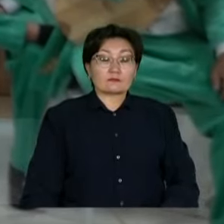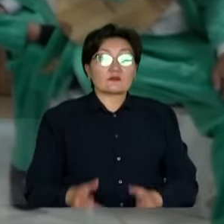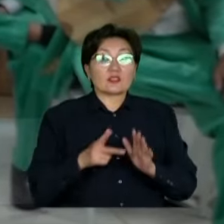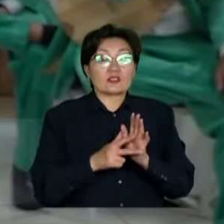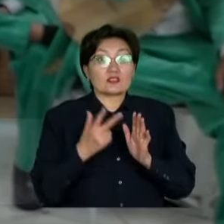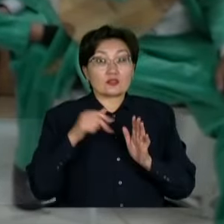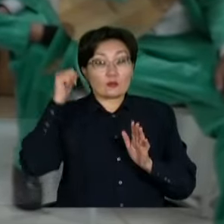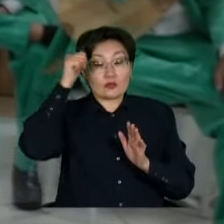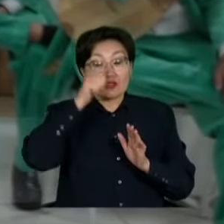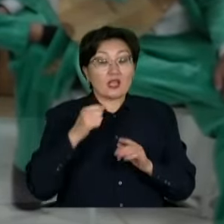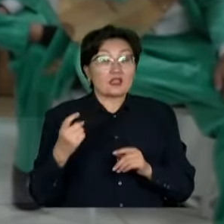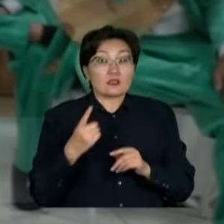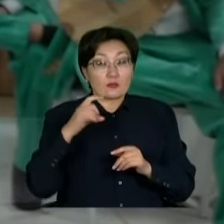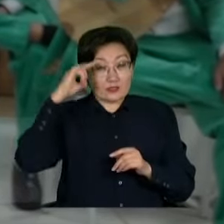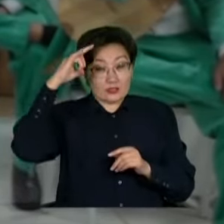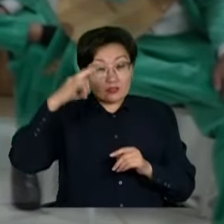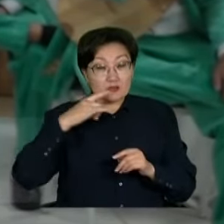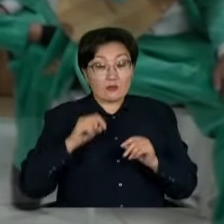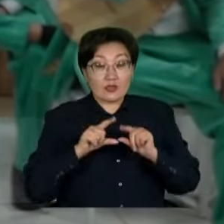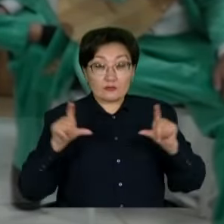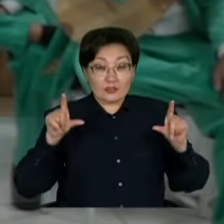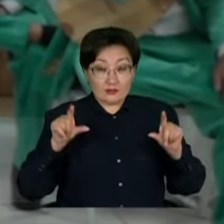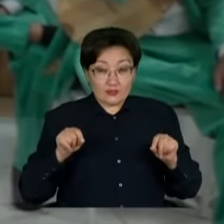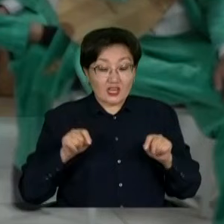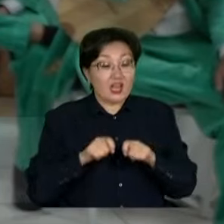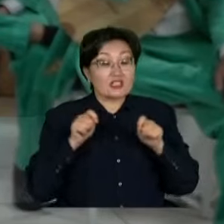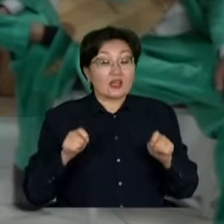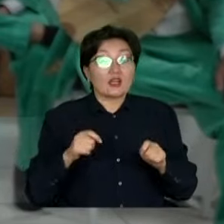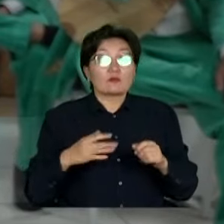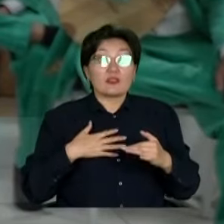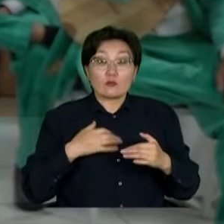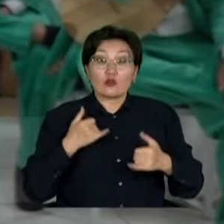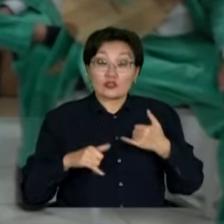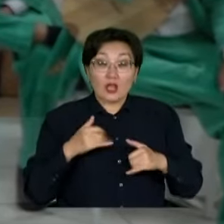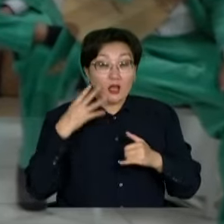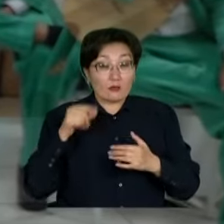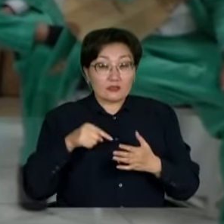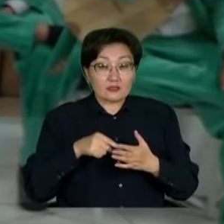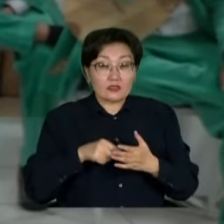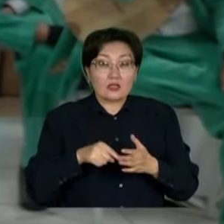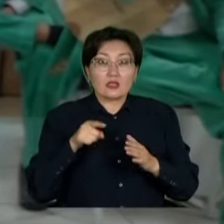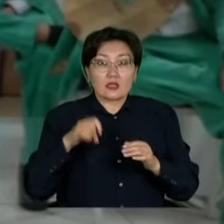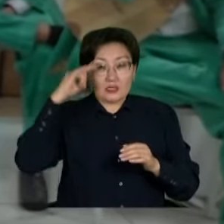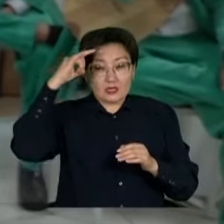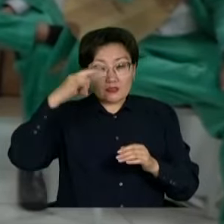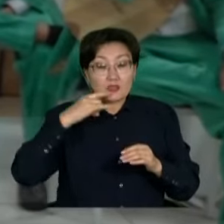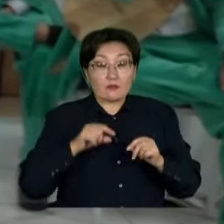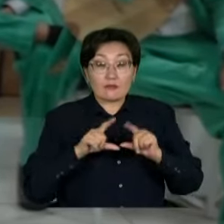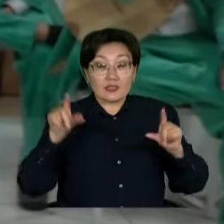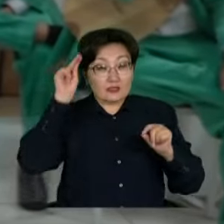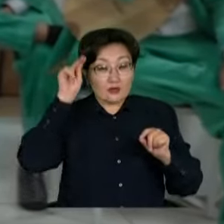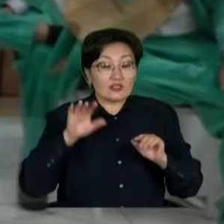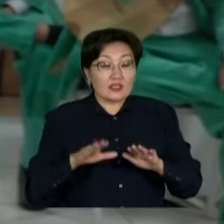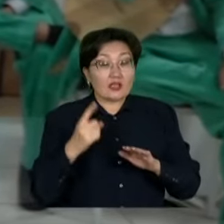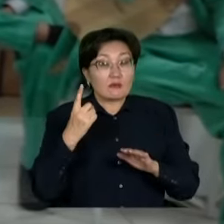83-ші жылы алғашқы қазақ мектептерін ашқан мұғалімнің бірімін. Ол кезде Алматыда қазақ мектептері тек қана бірақ